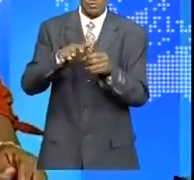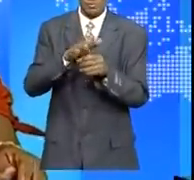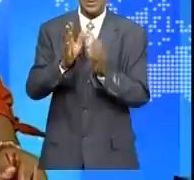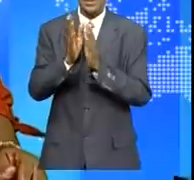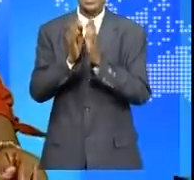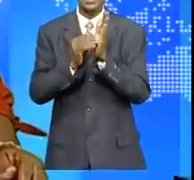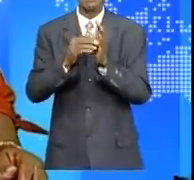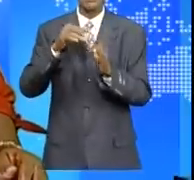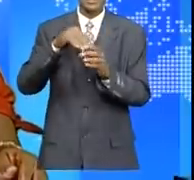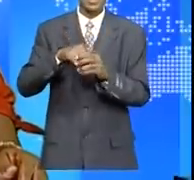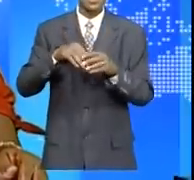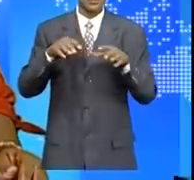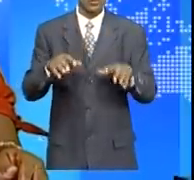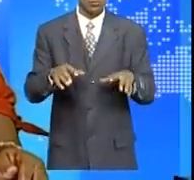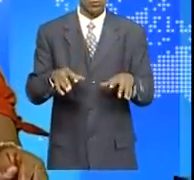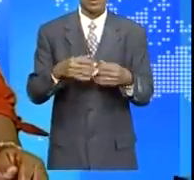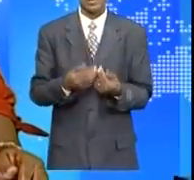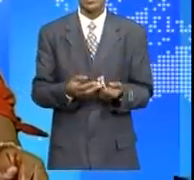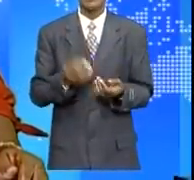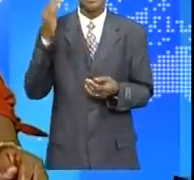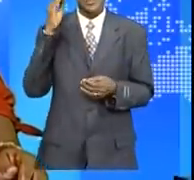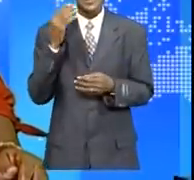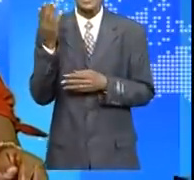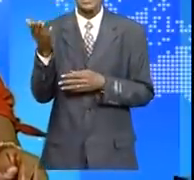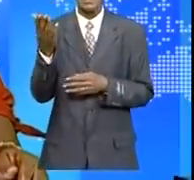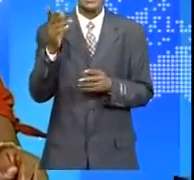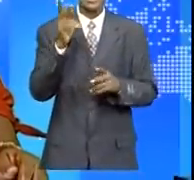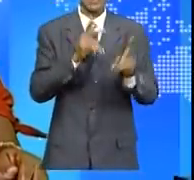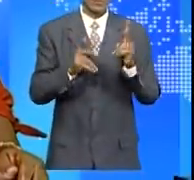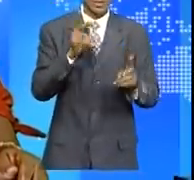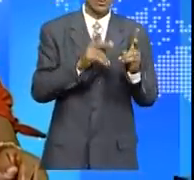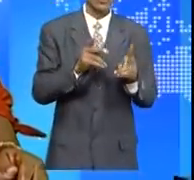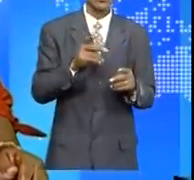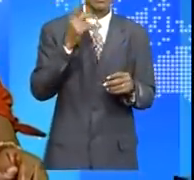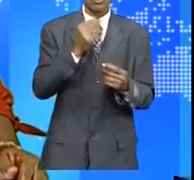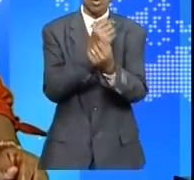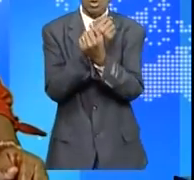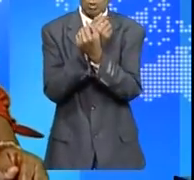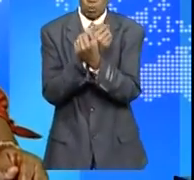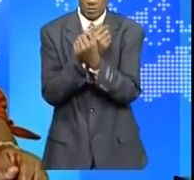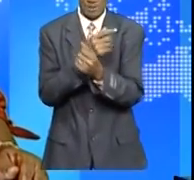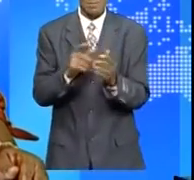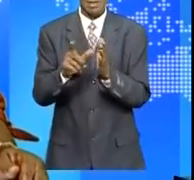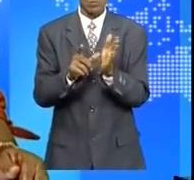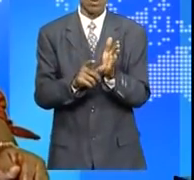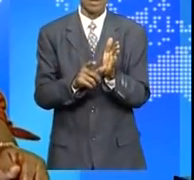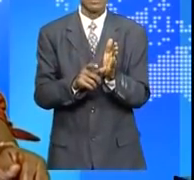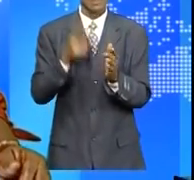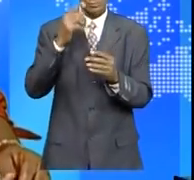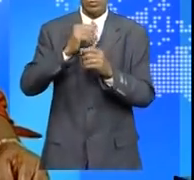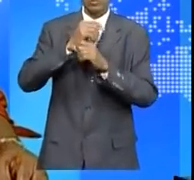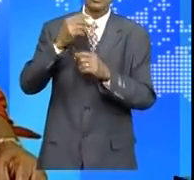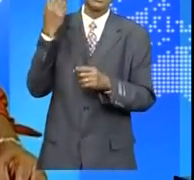pharmaceutique de l'UOSI appellent la population au respect de mesures barrières et gouvernementales de lutte contre cette pandémie en